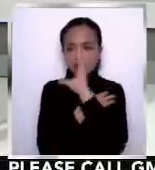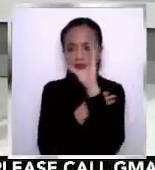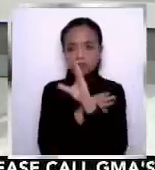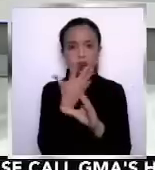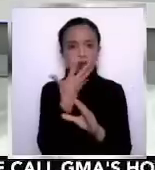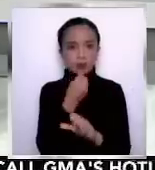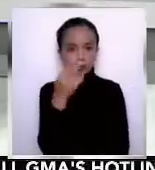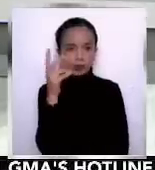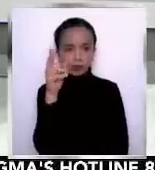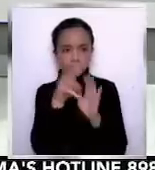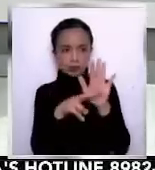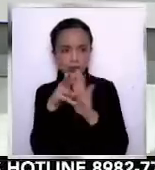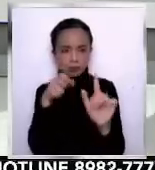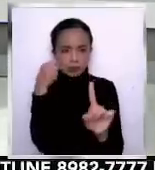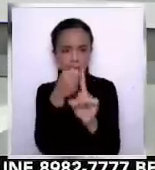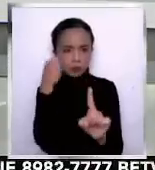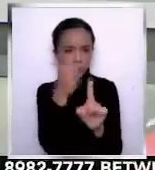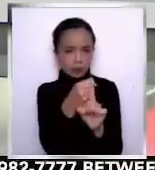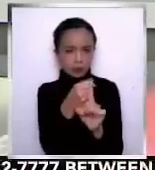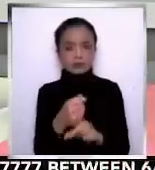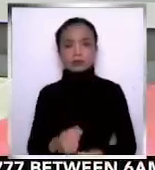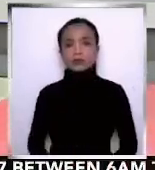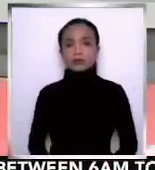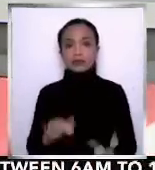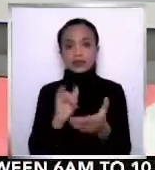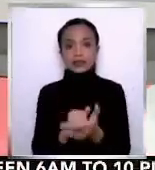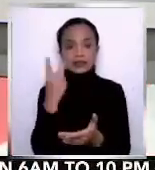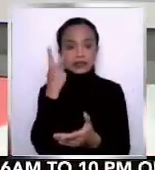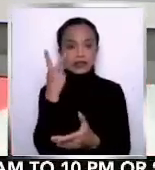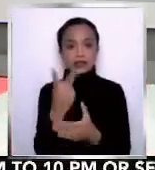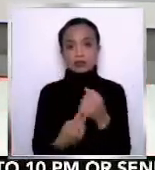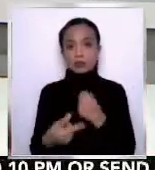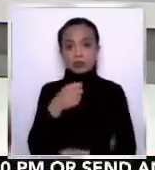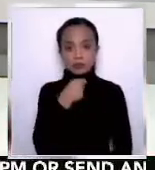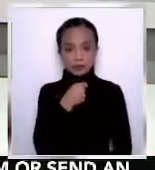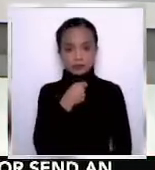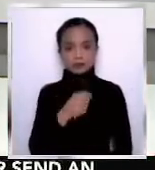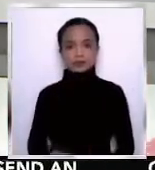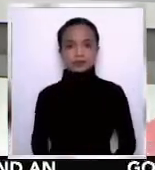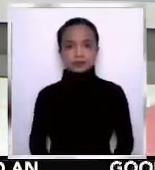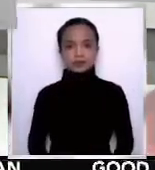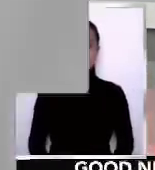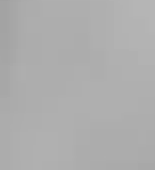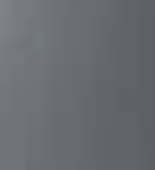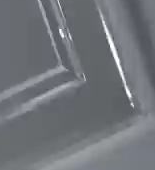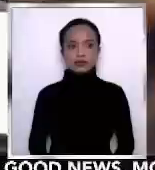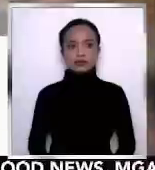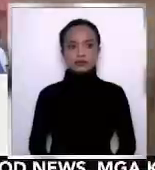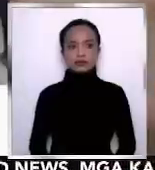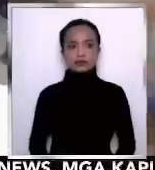na pananakit. Yan ang sanib puwersang tinutukan ni na June Veneracion at Nico Wahid.